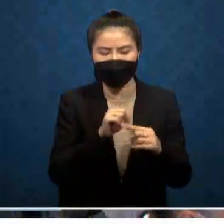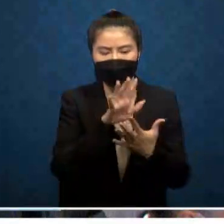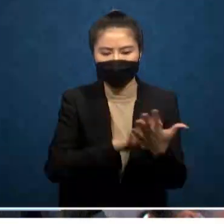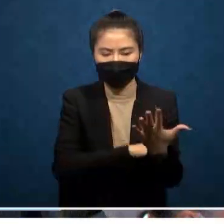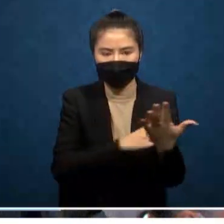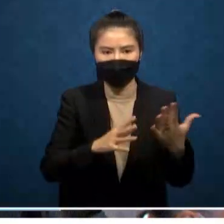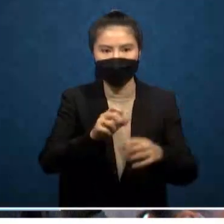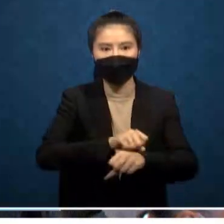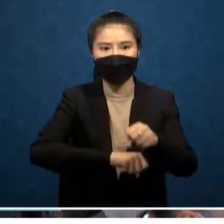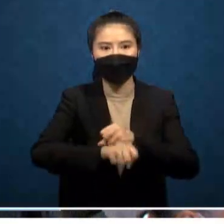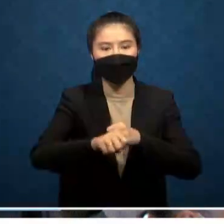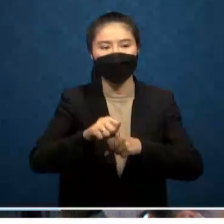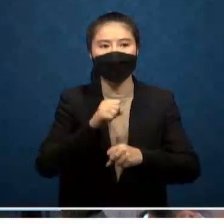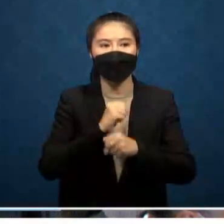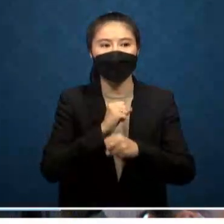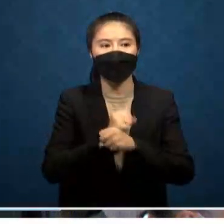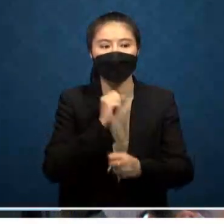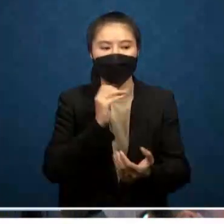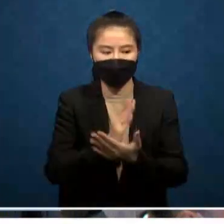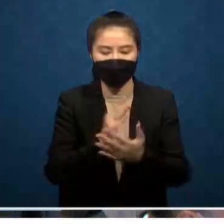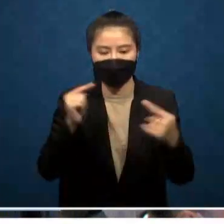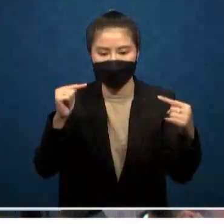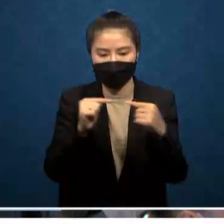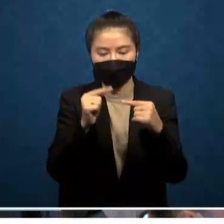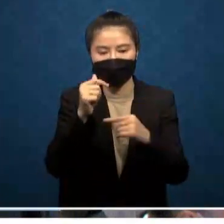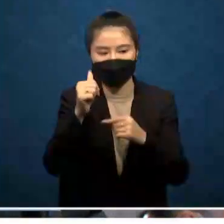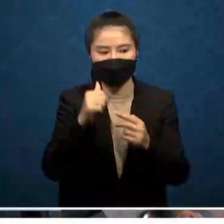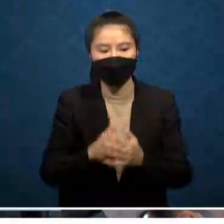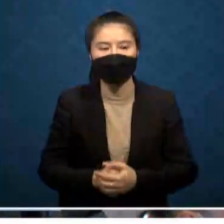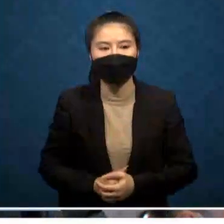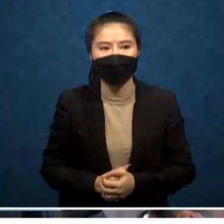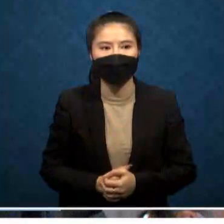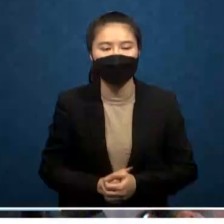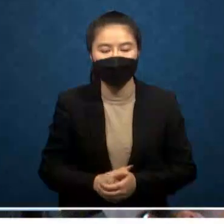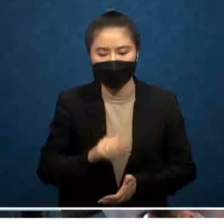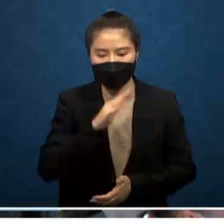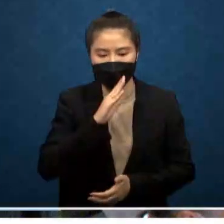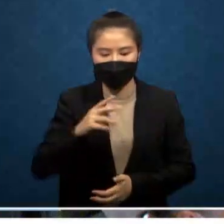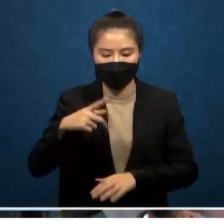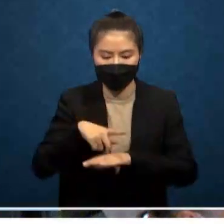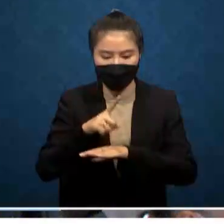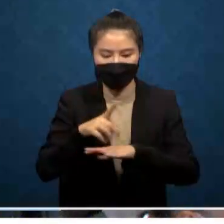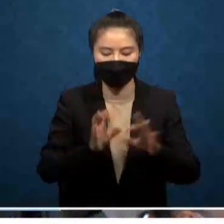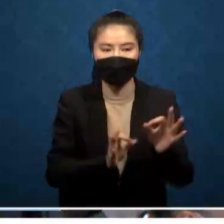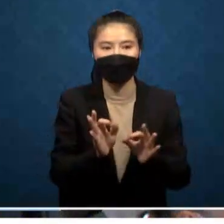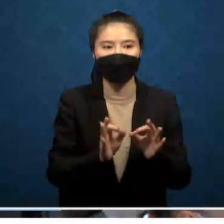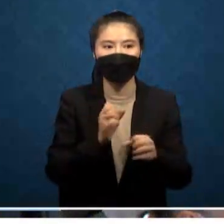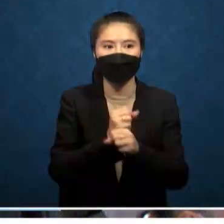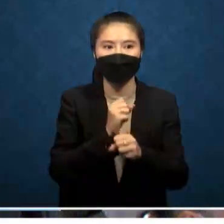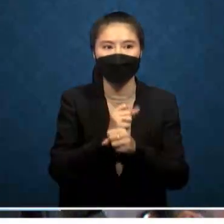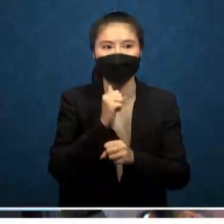างปฏิบติที่เป็ที่ยุติและตรงกันถ้เมทราธานชี้วาทำอยนี้ได้